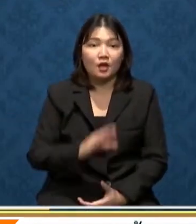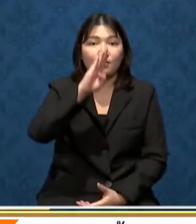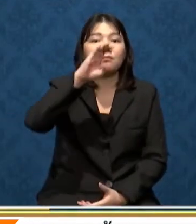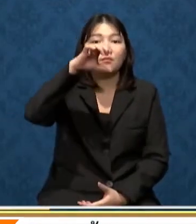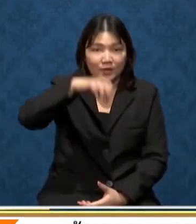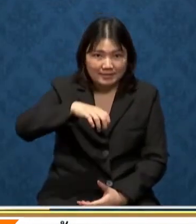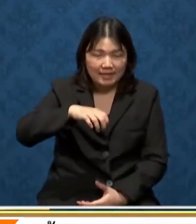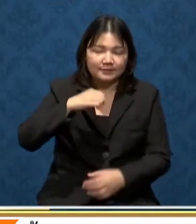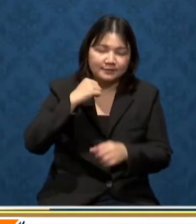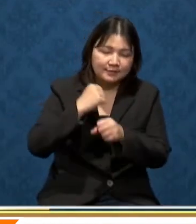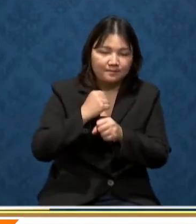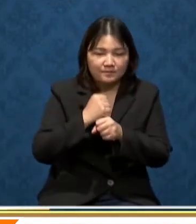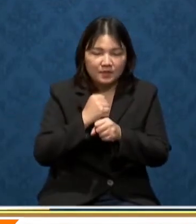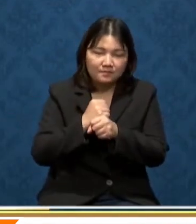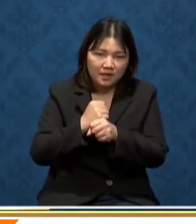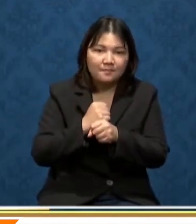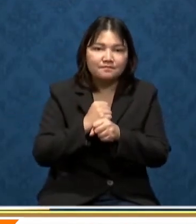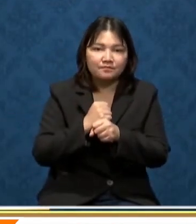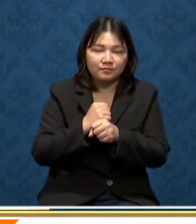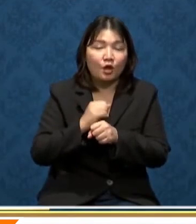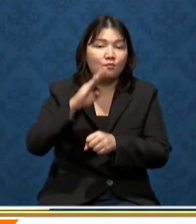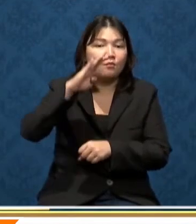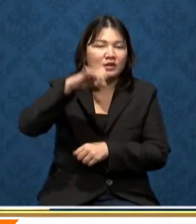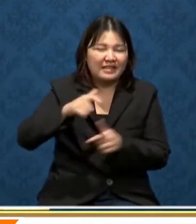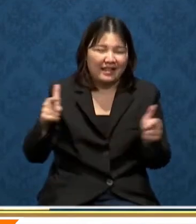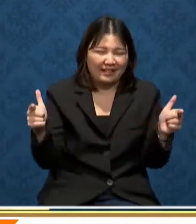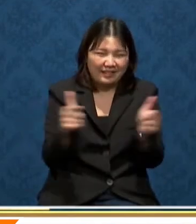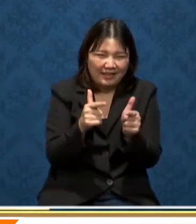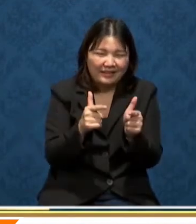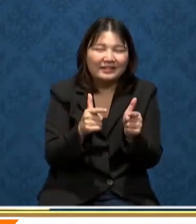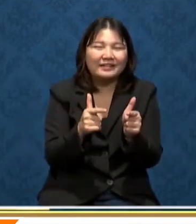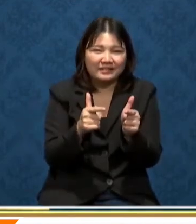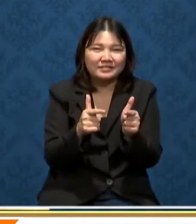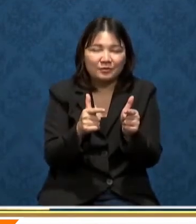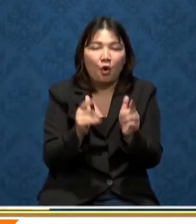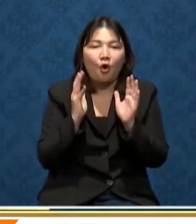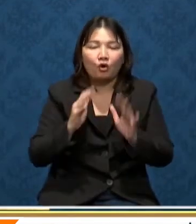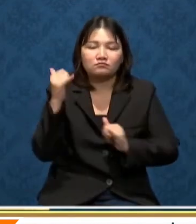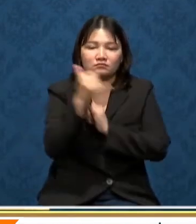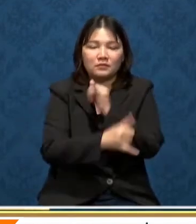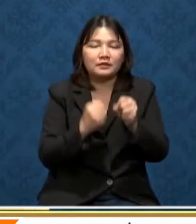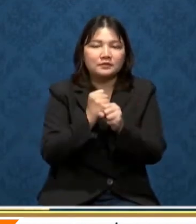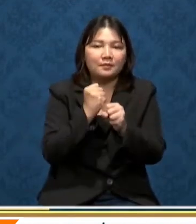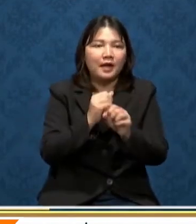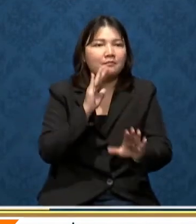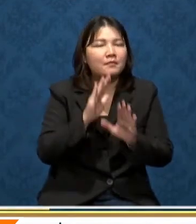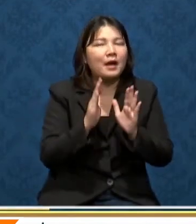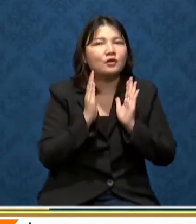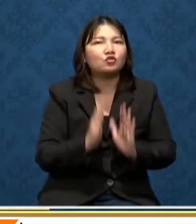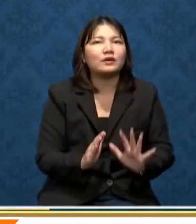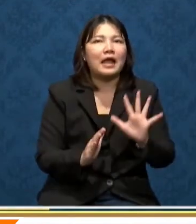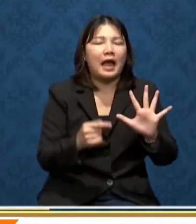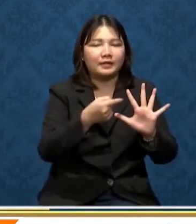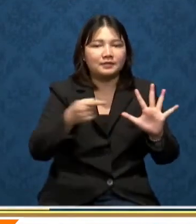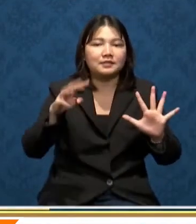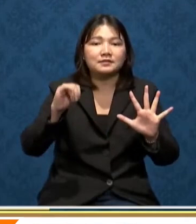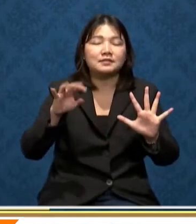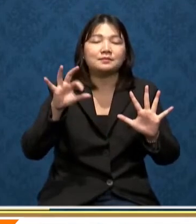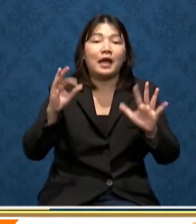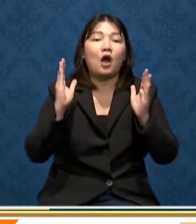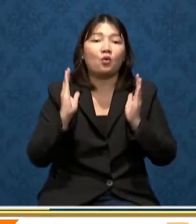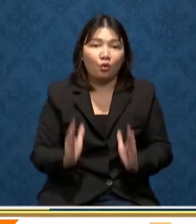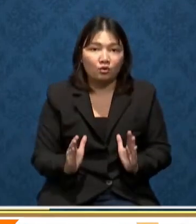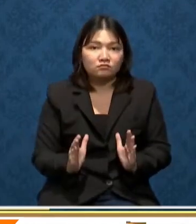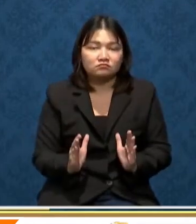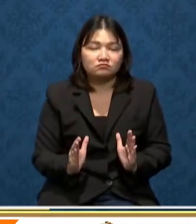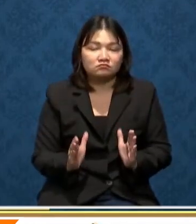ที่มีการจ้างงานน้อยกว่า 49คนคือตั้งแต่ 5คนถึง 49คนครึ่งหนึ่งของ